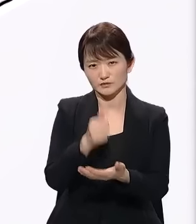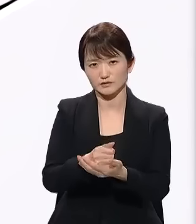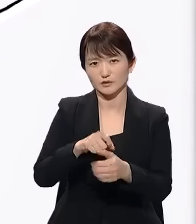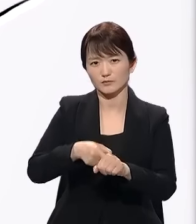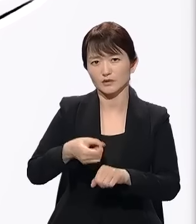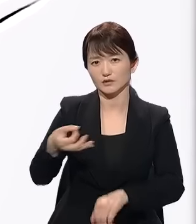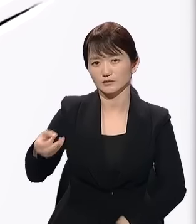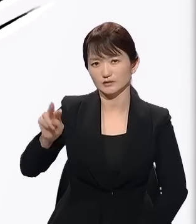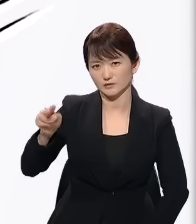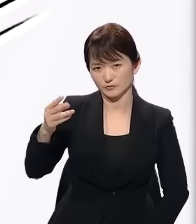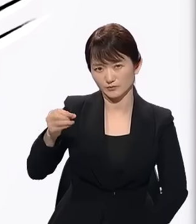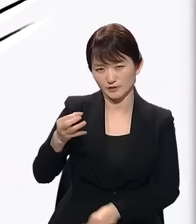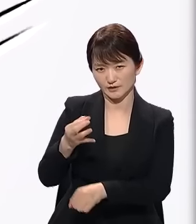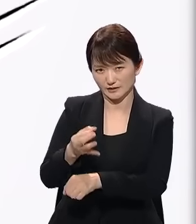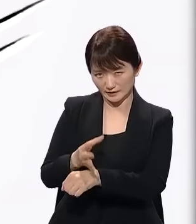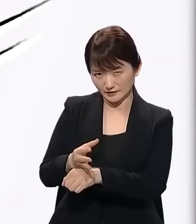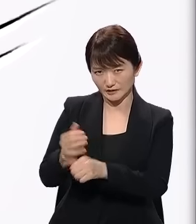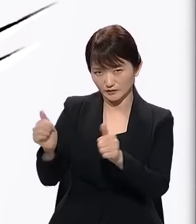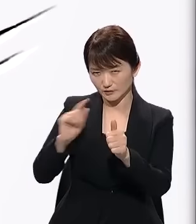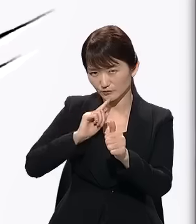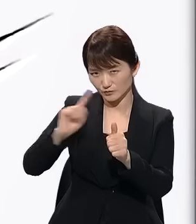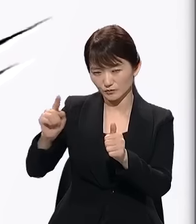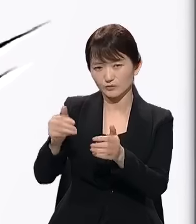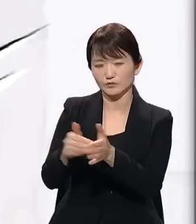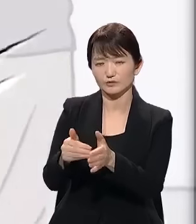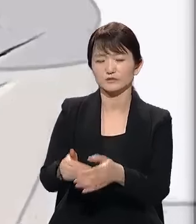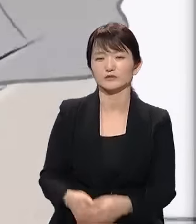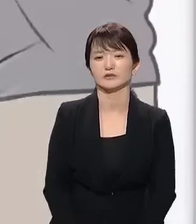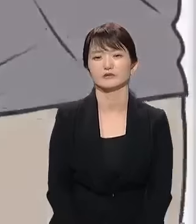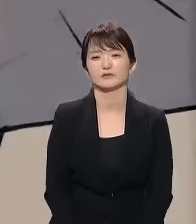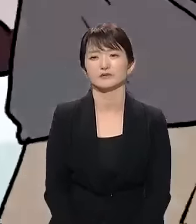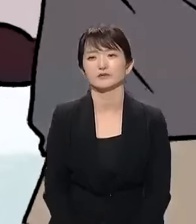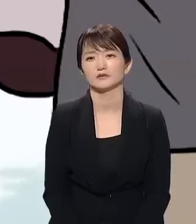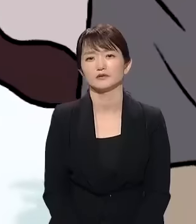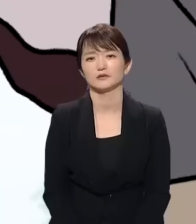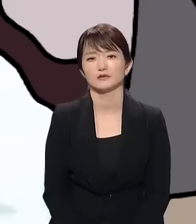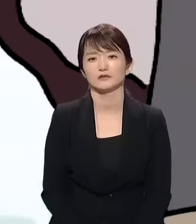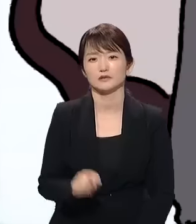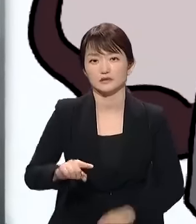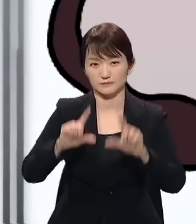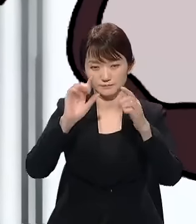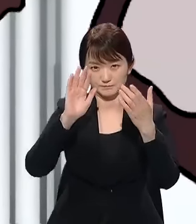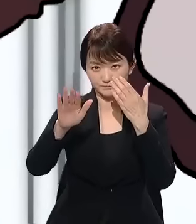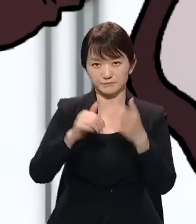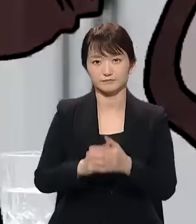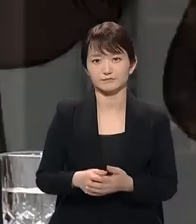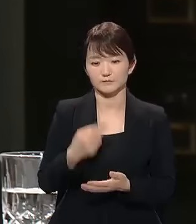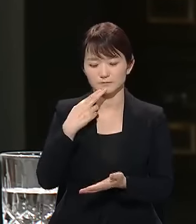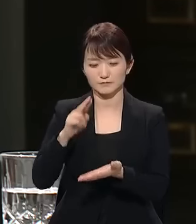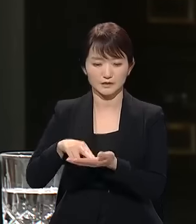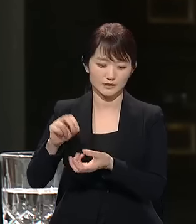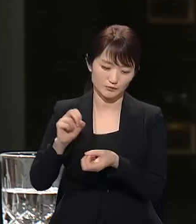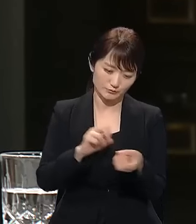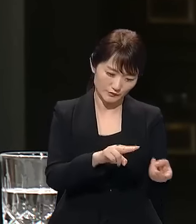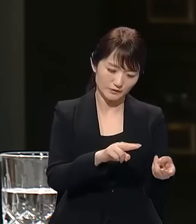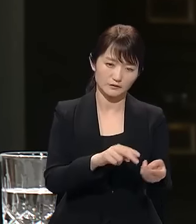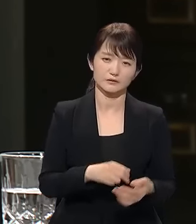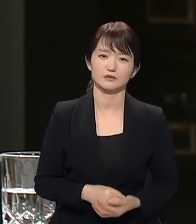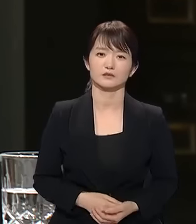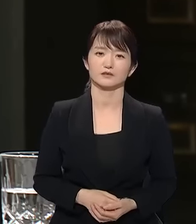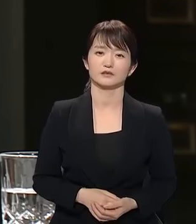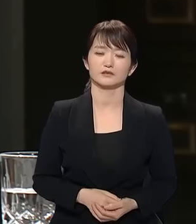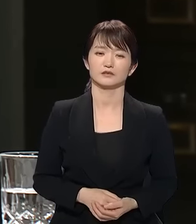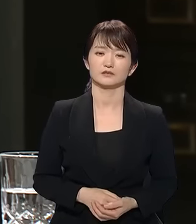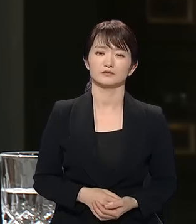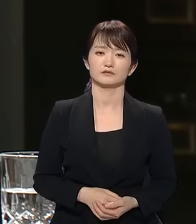원 벌금형 약식 기소. 자, 그런데 이날 이후 편지 한 통을 받게 됐다고요. 아버지한테서.